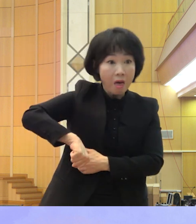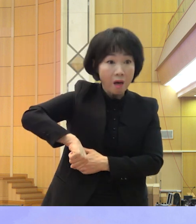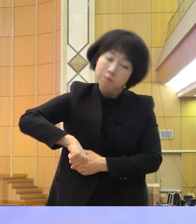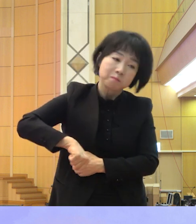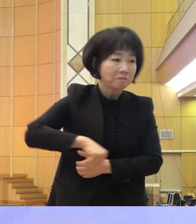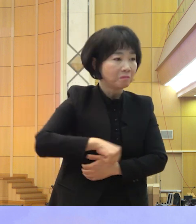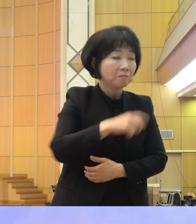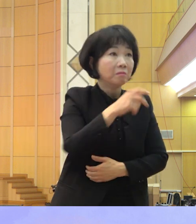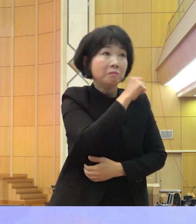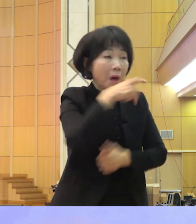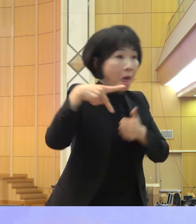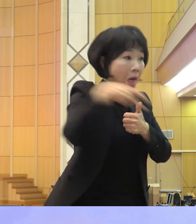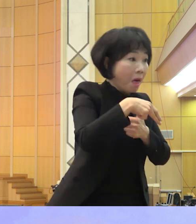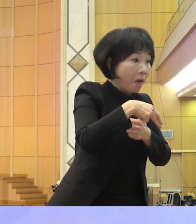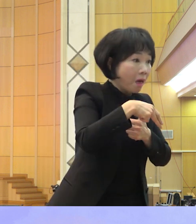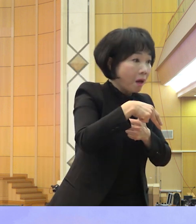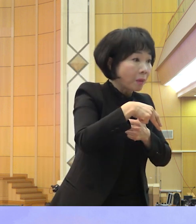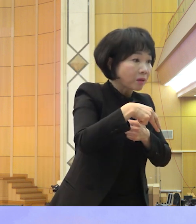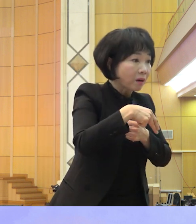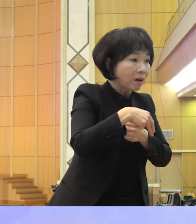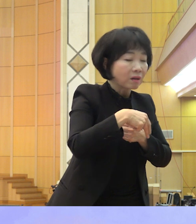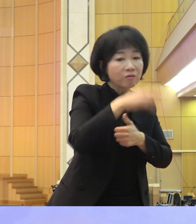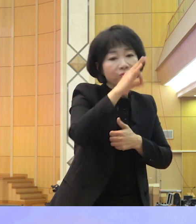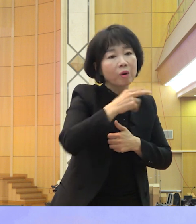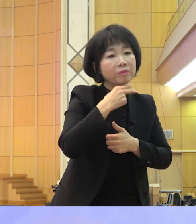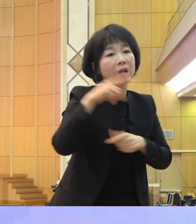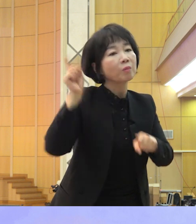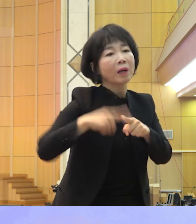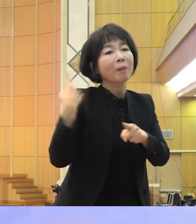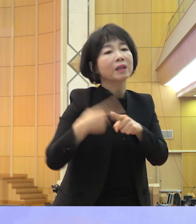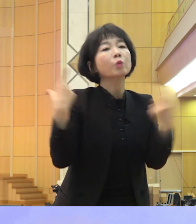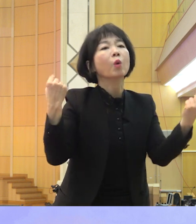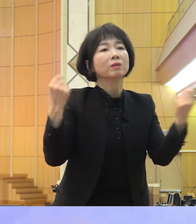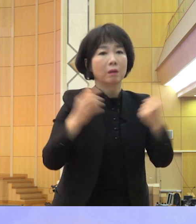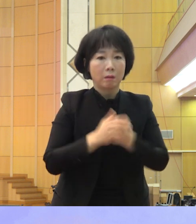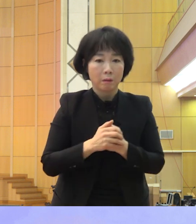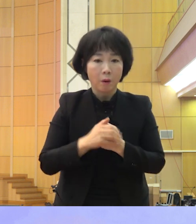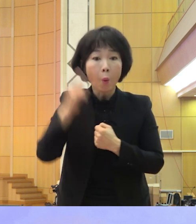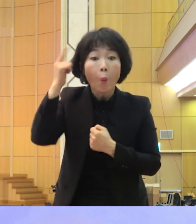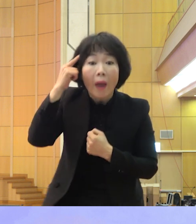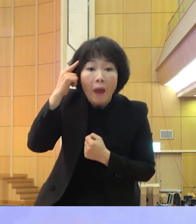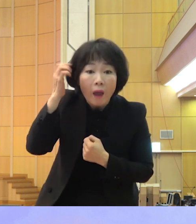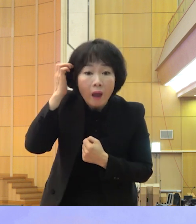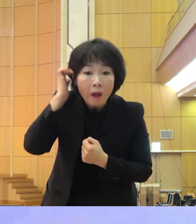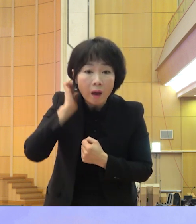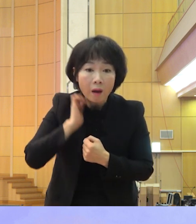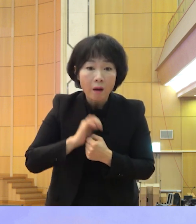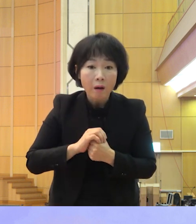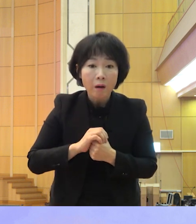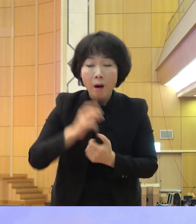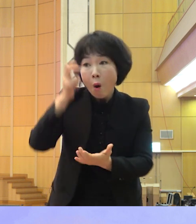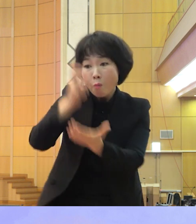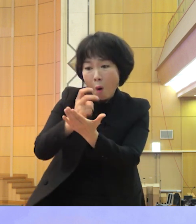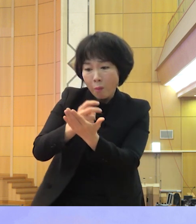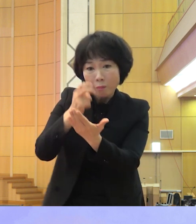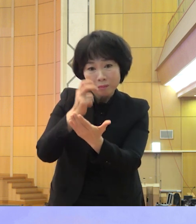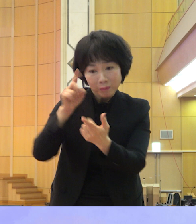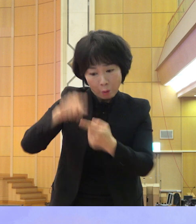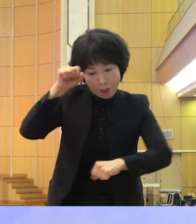받았다 하더라도 안 받은 거와 똑같다, 그런 얘기입니다. 그 왜 그럴까요? 그럼 율법을 이제 행하면